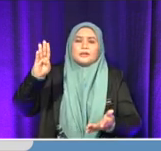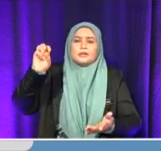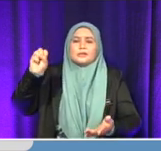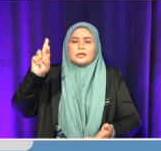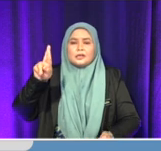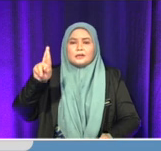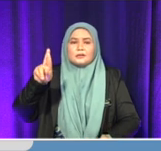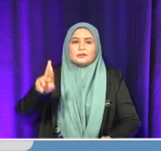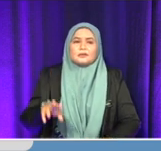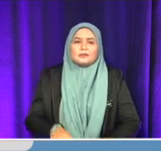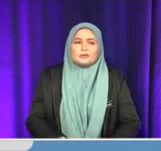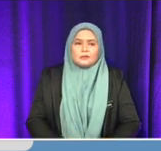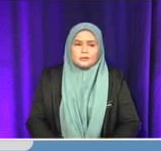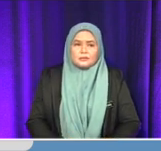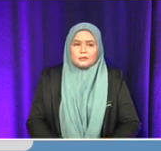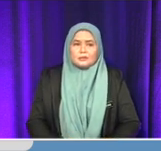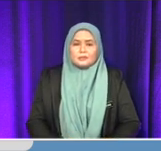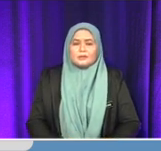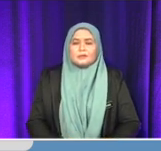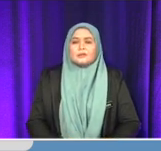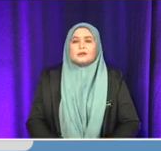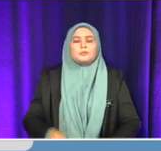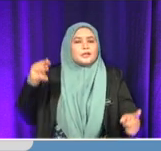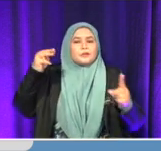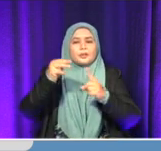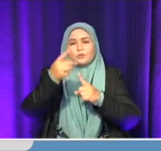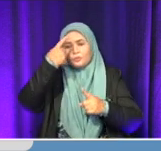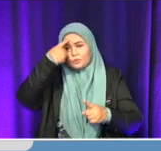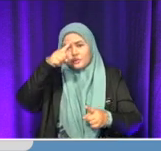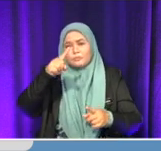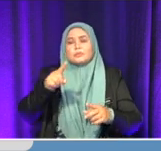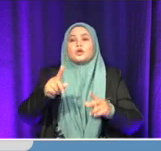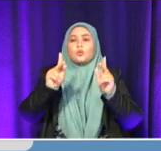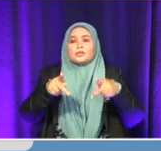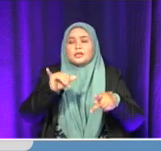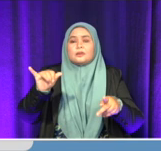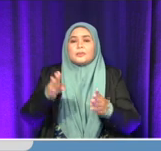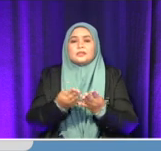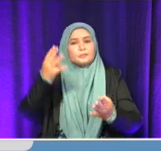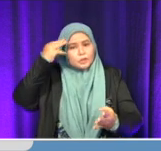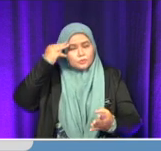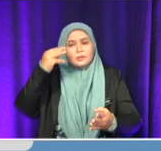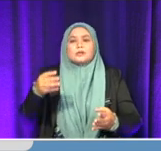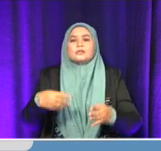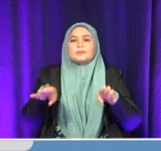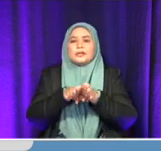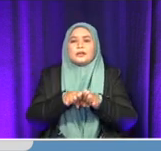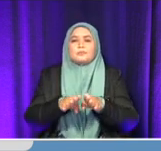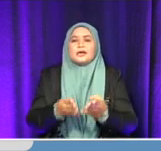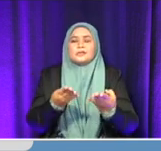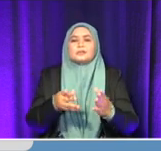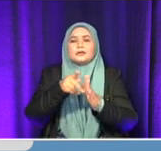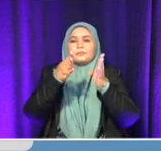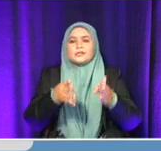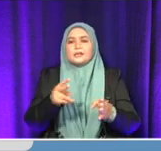kbsr ada dalam slide lamanya adalah untuk menguasai bahasa Melayu sebagai bahasa kebangsaan dan